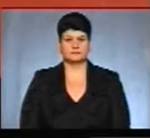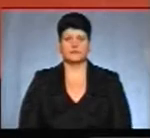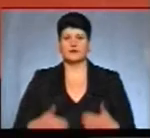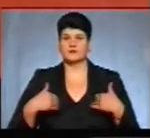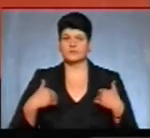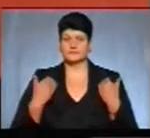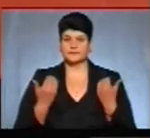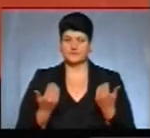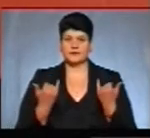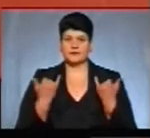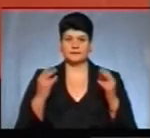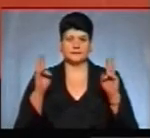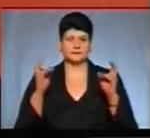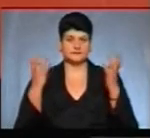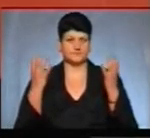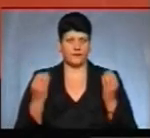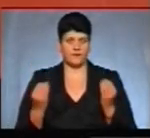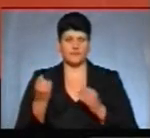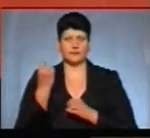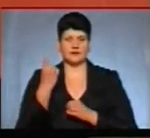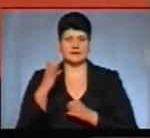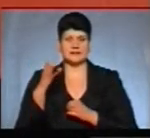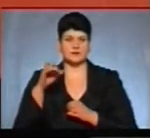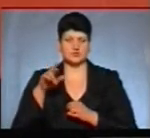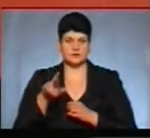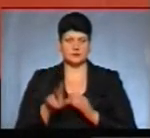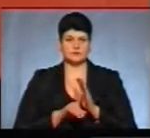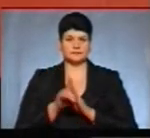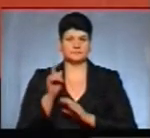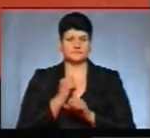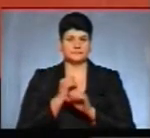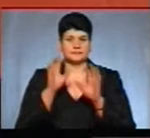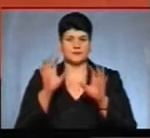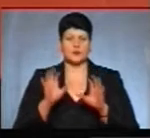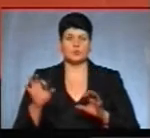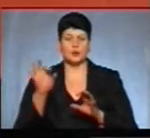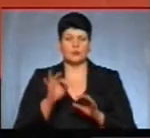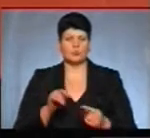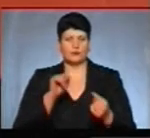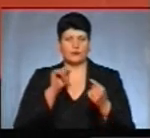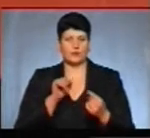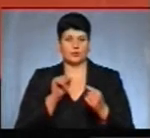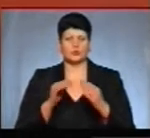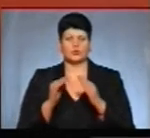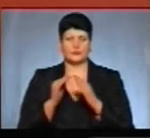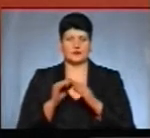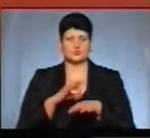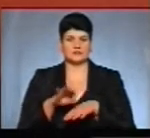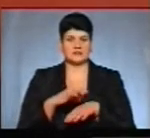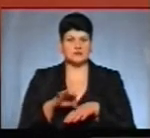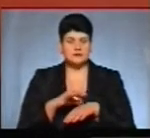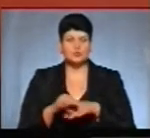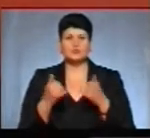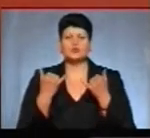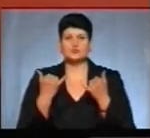Вітаю вас. В ефірі «Тема дня». 11 січня набув чинності закон про запобігання і протидію домашньому насильству. Сьогодні